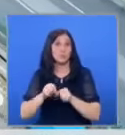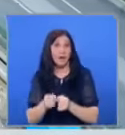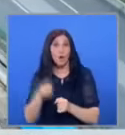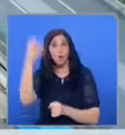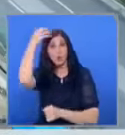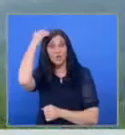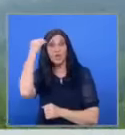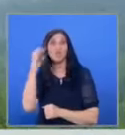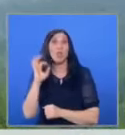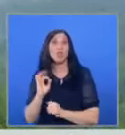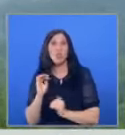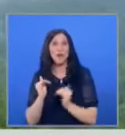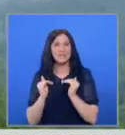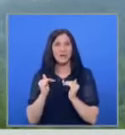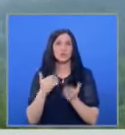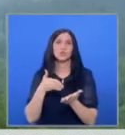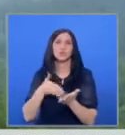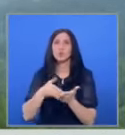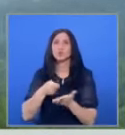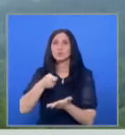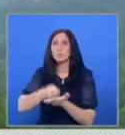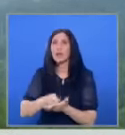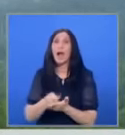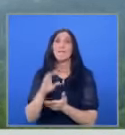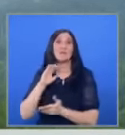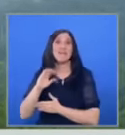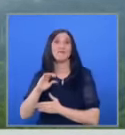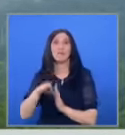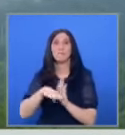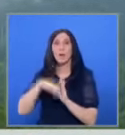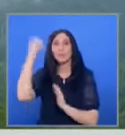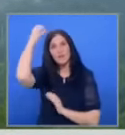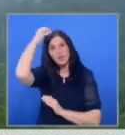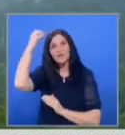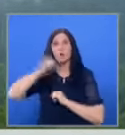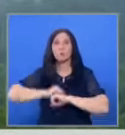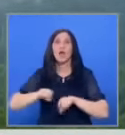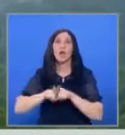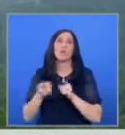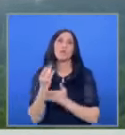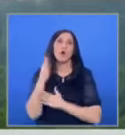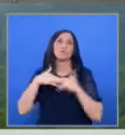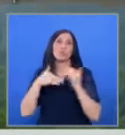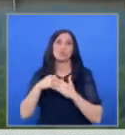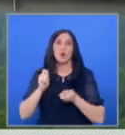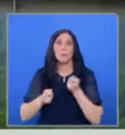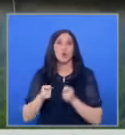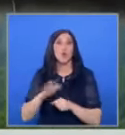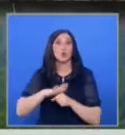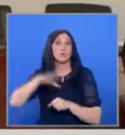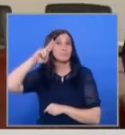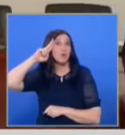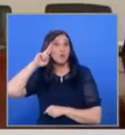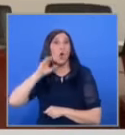към нулево салдо, тъй като ще спрат капиталовите програми на държавата и общините като ново строителство и ремонти. Основният изпълнител